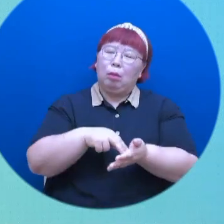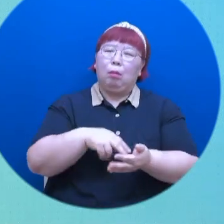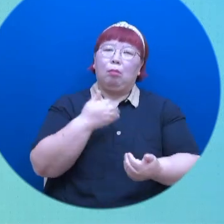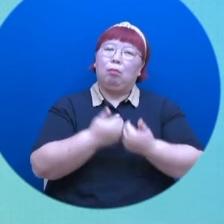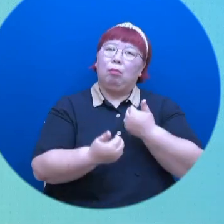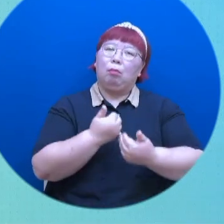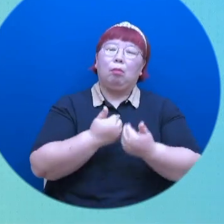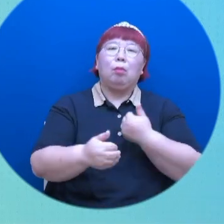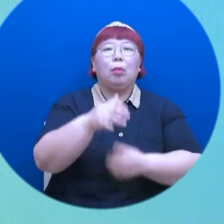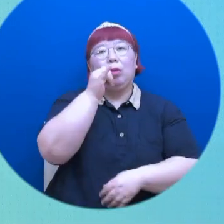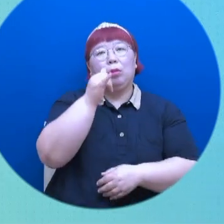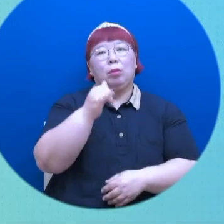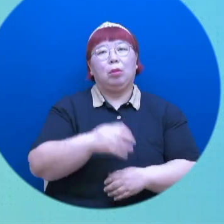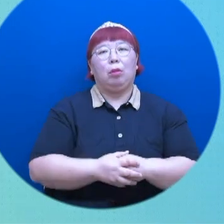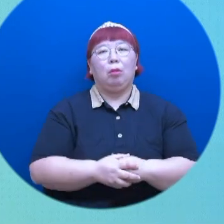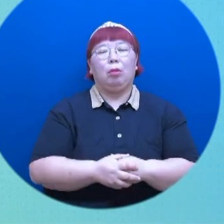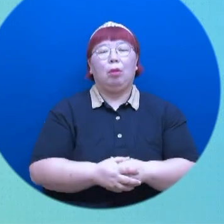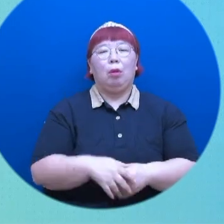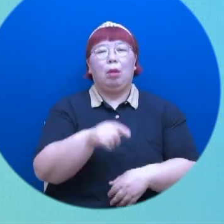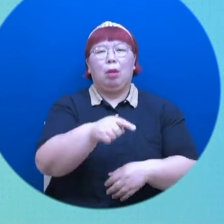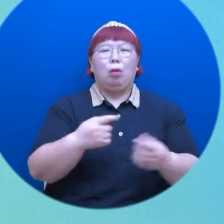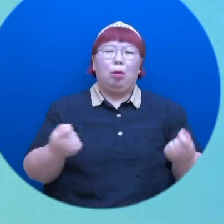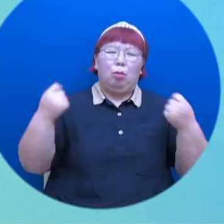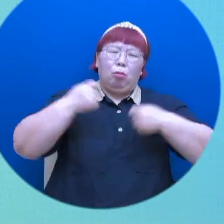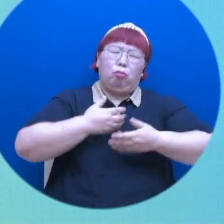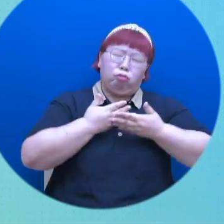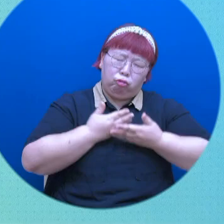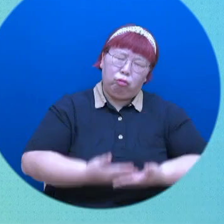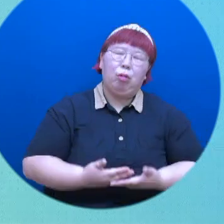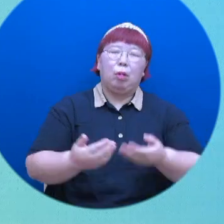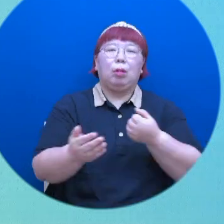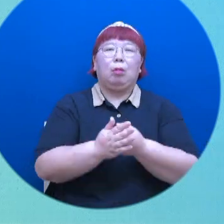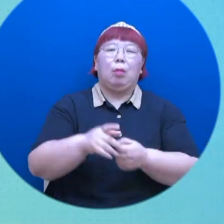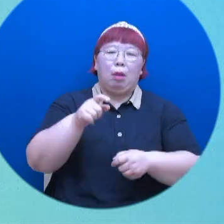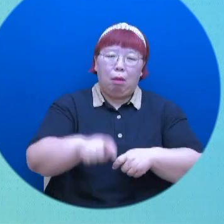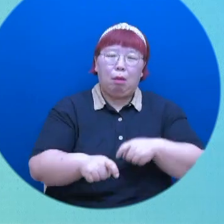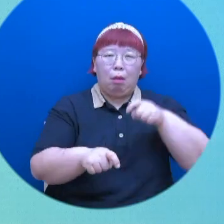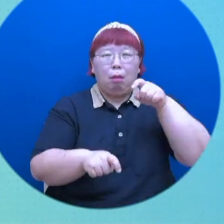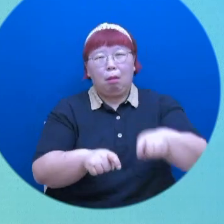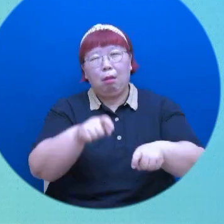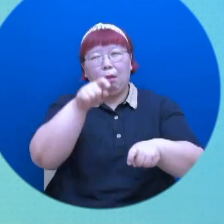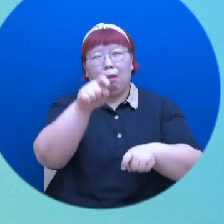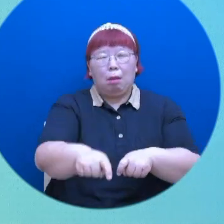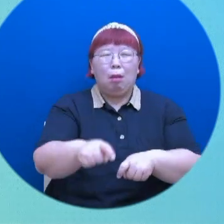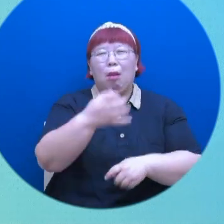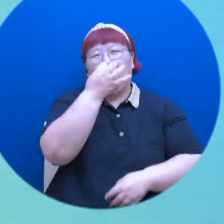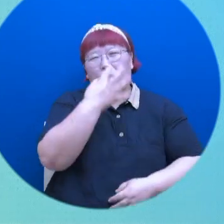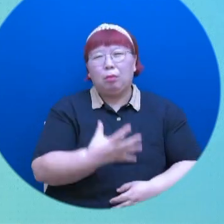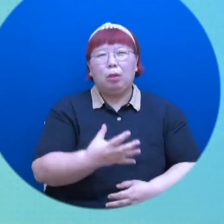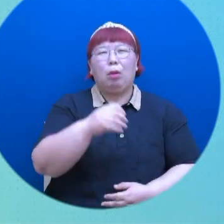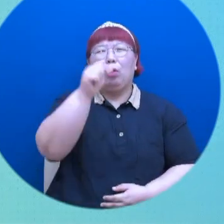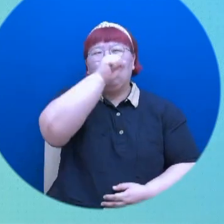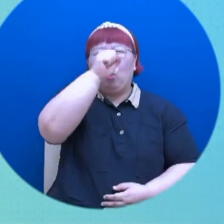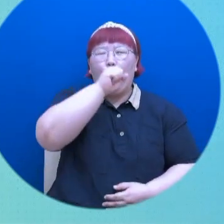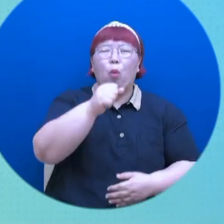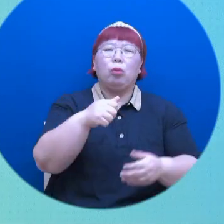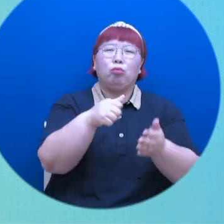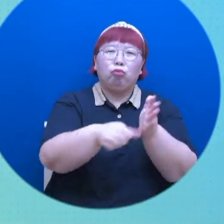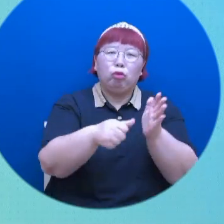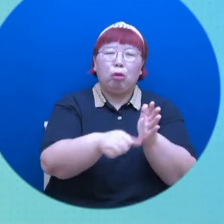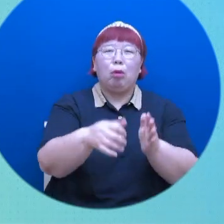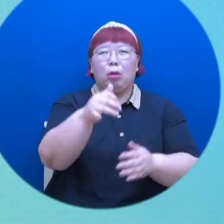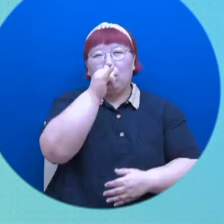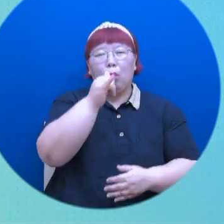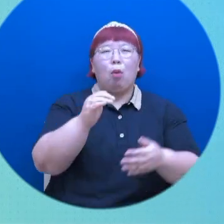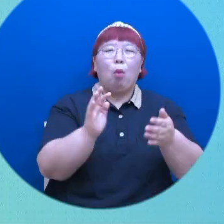않아요. 이 갑옷을 입고는 제대로 걸을 수조차 없습니다. 좋은 무기예요. 멋지고